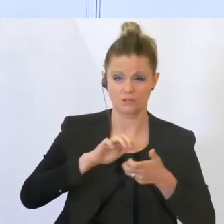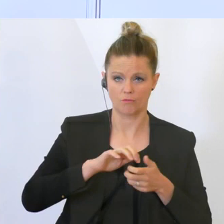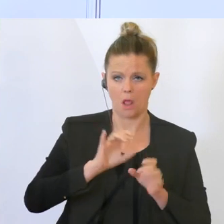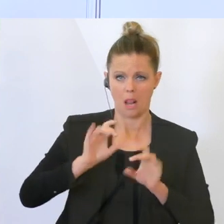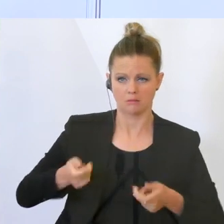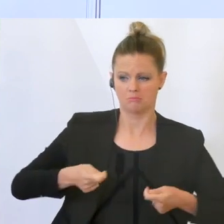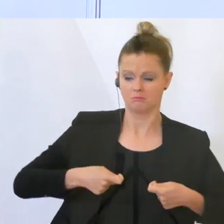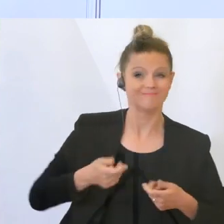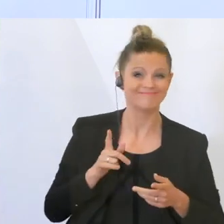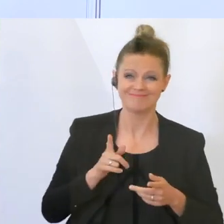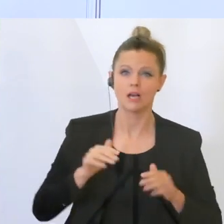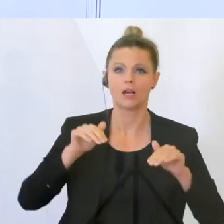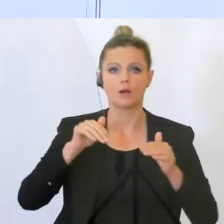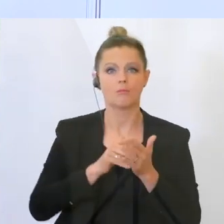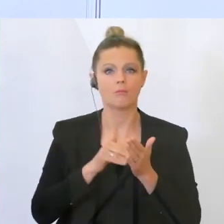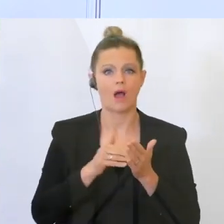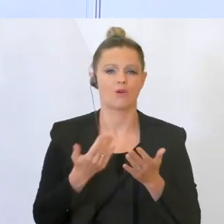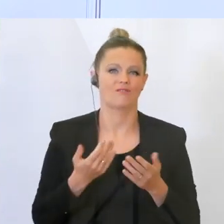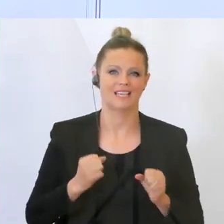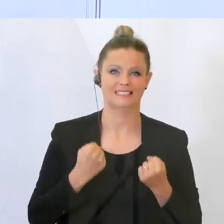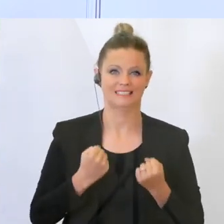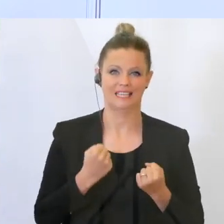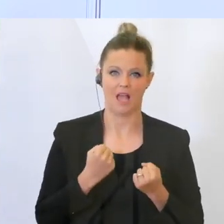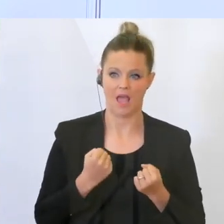einen entsprechenden Sicherheitspuffer einzubauen.